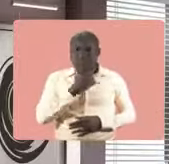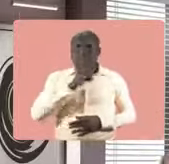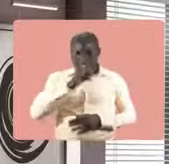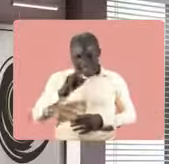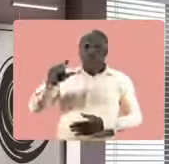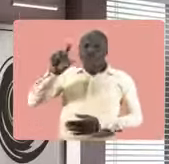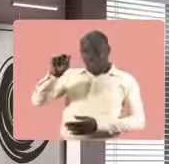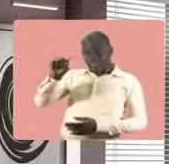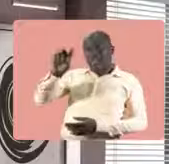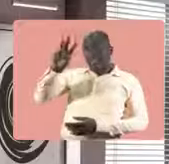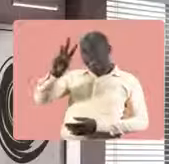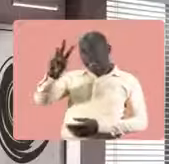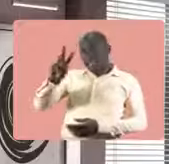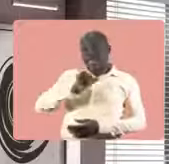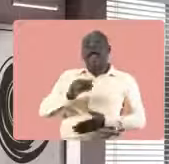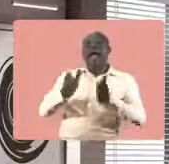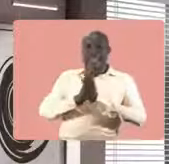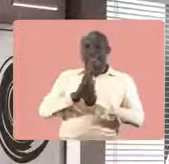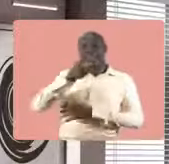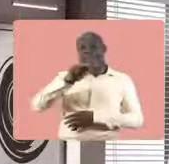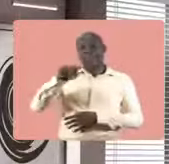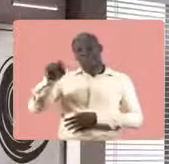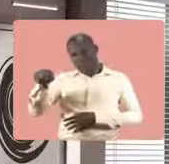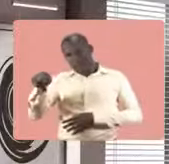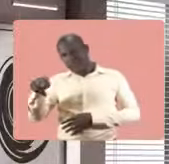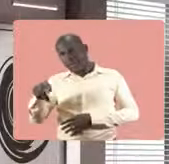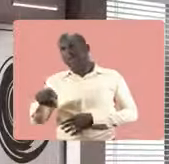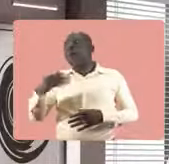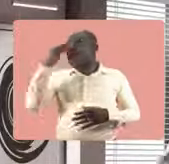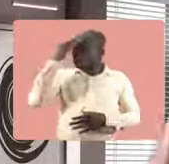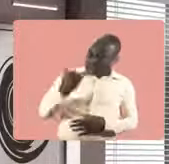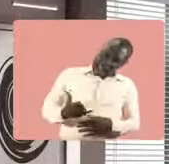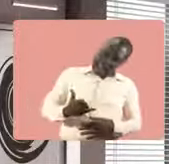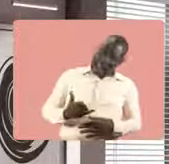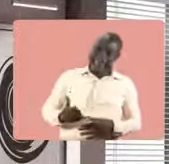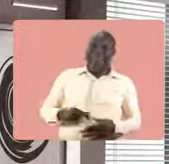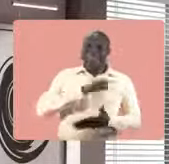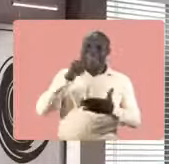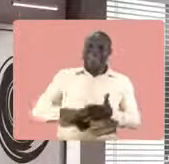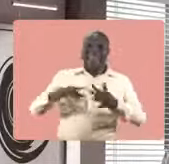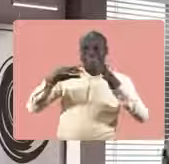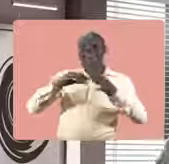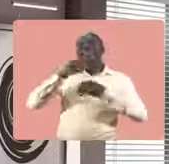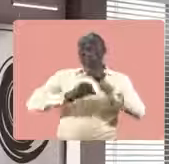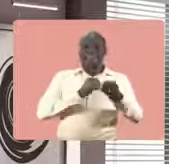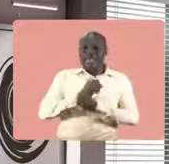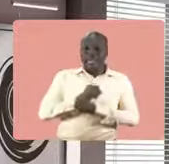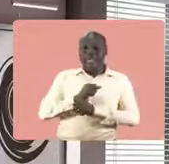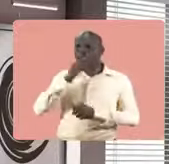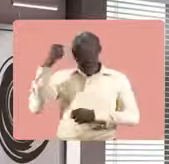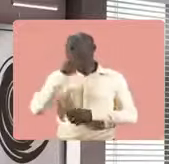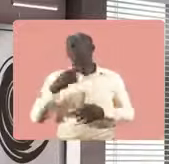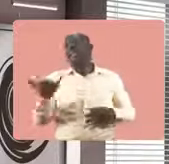waya incorruptible. Mibisa MPP, ani uwa utye mi NSA, adena this year campaign no, mwonka sa ase mnibi